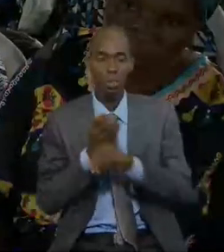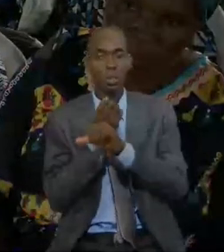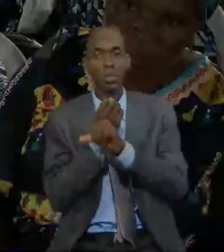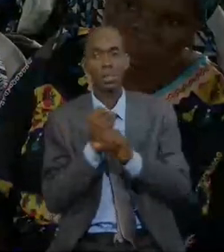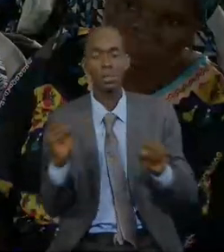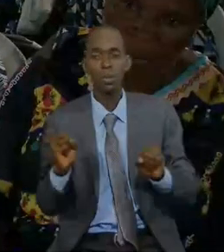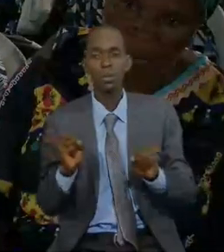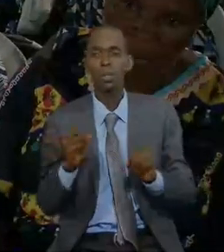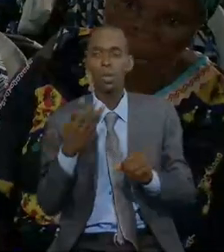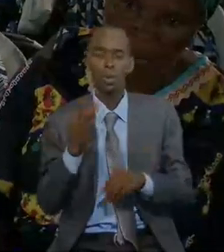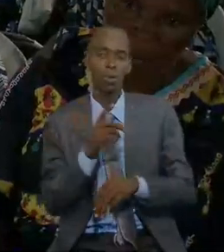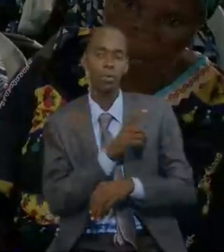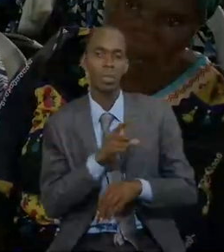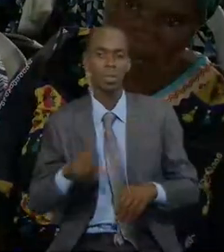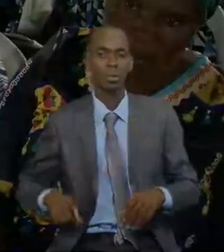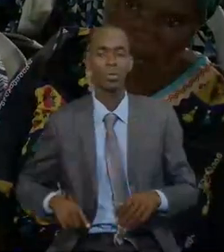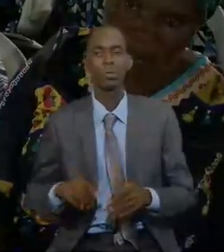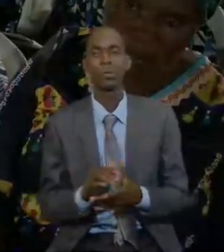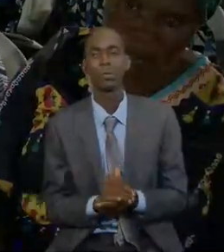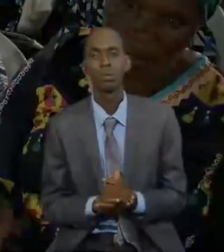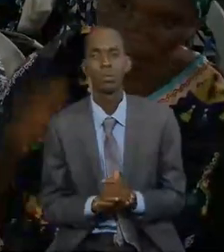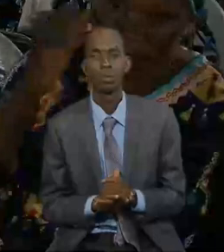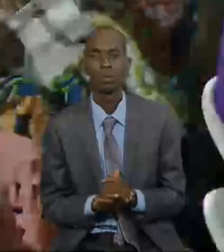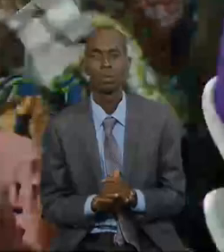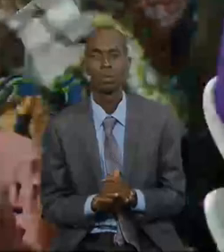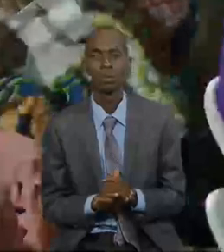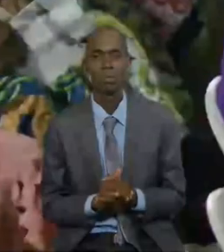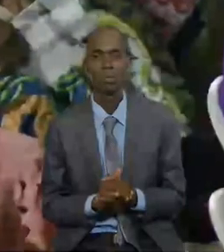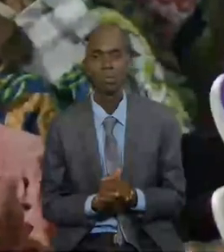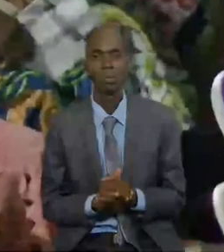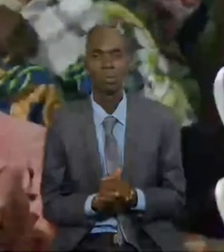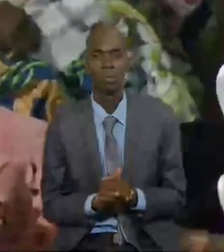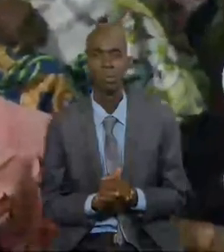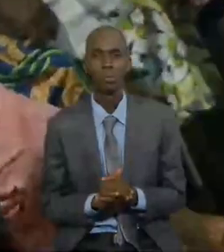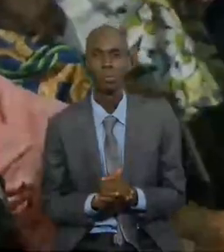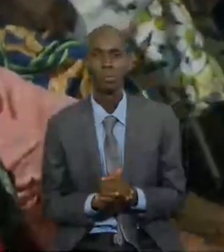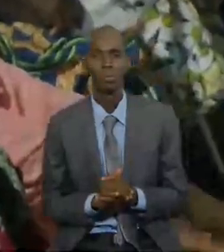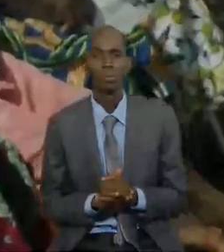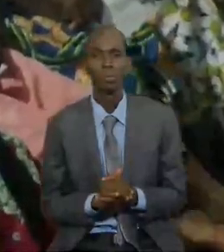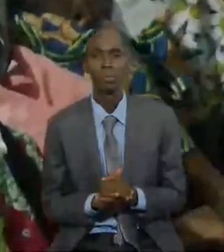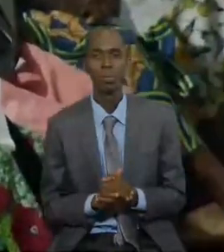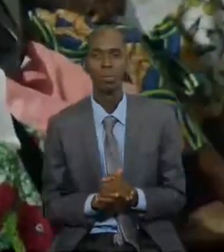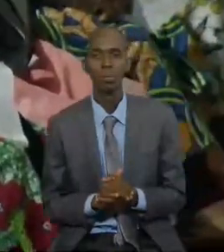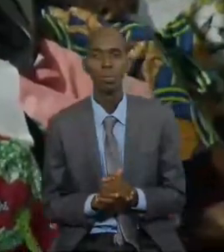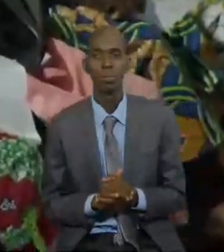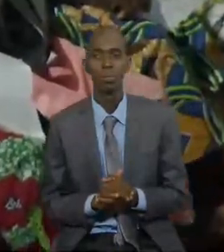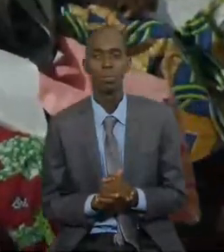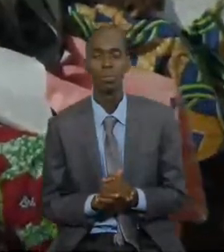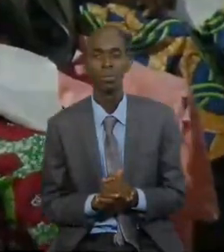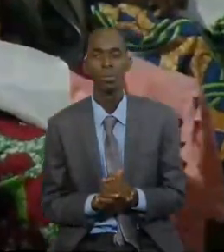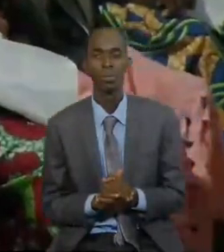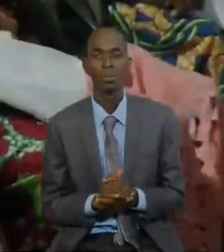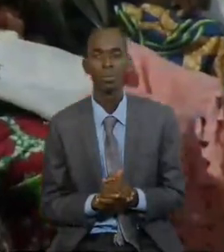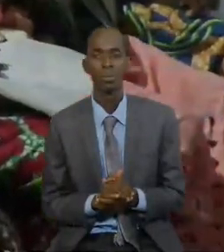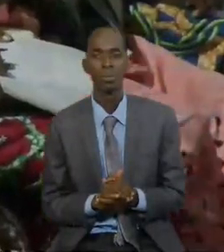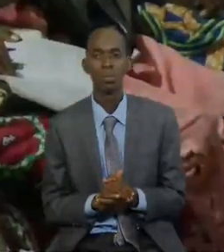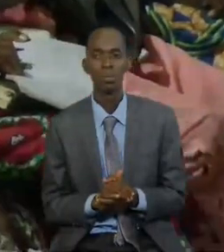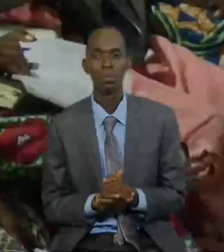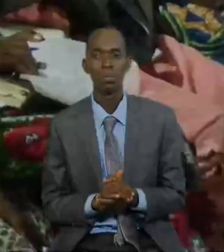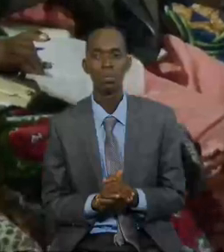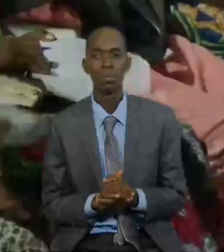en vélo mais c'est la douleur que Christ a supporté sur la croix qui a réglé pour notre châtiment pour notre père